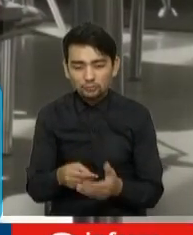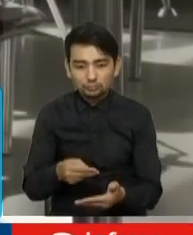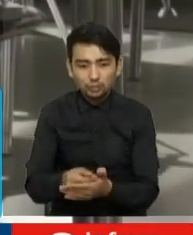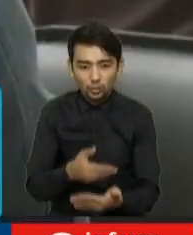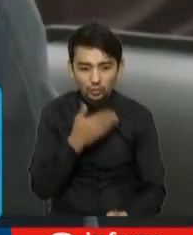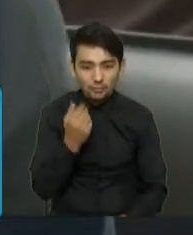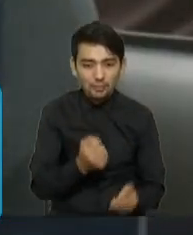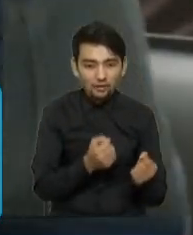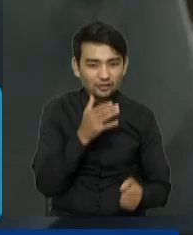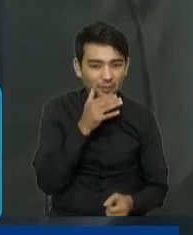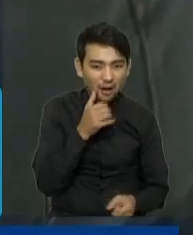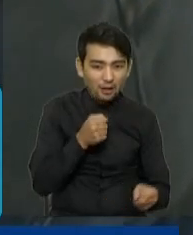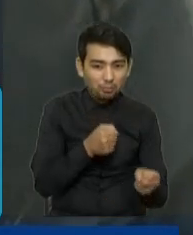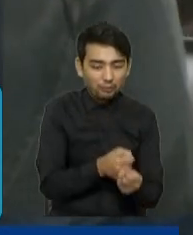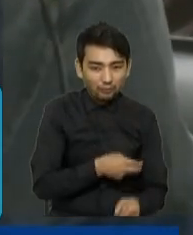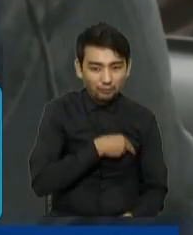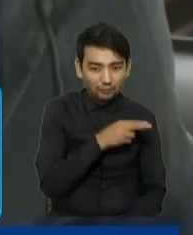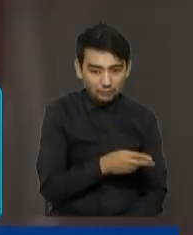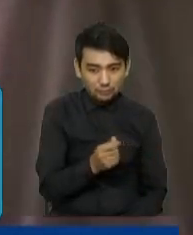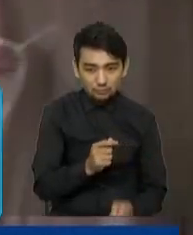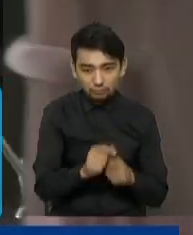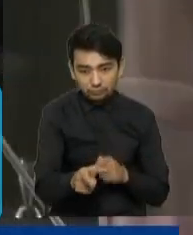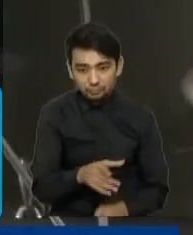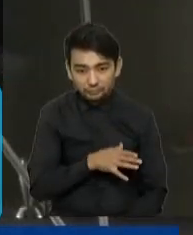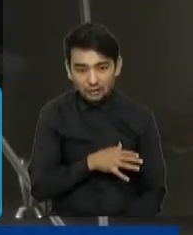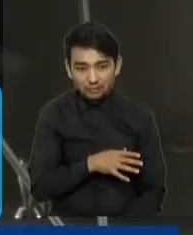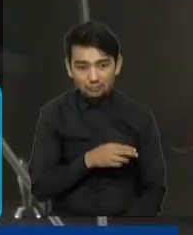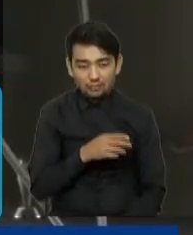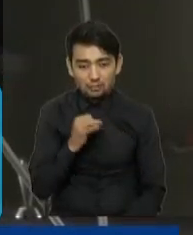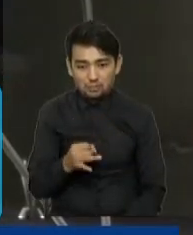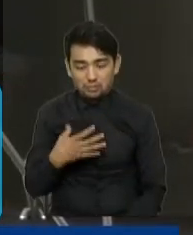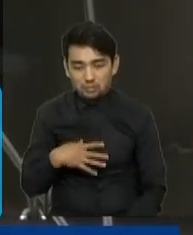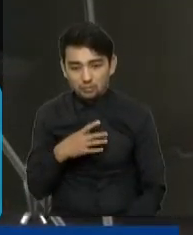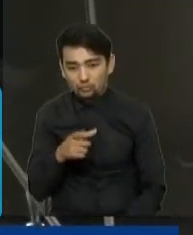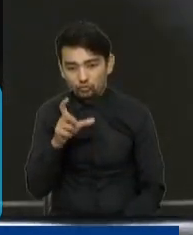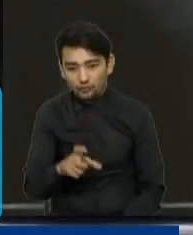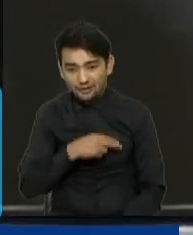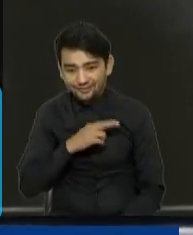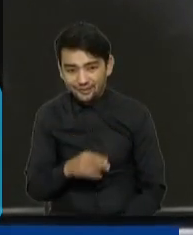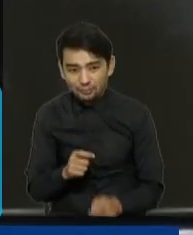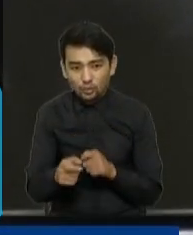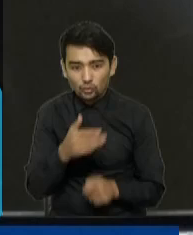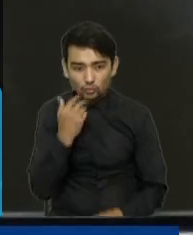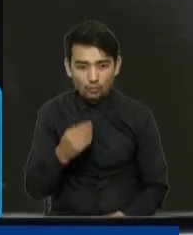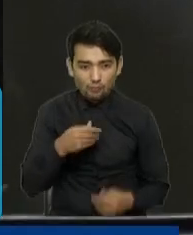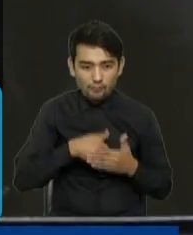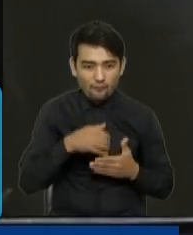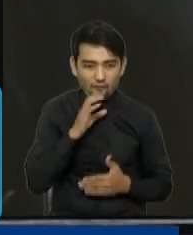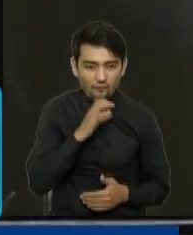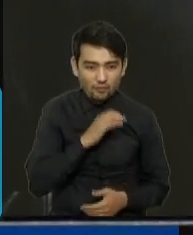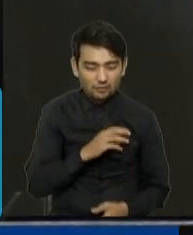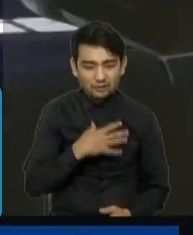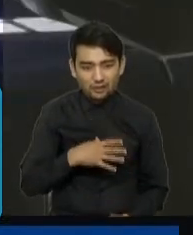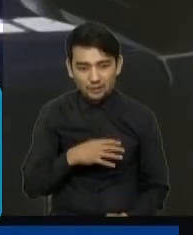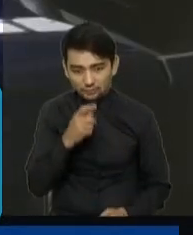мысықты көлік қақса ақша аударады. Сондықтан депутат халықтың қаржылық қауіпсіздігін емес, қалтаның қамын ойлаған алпауыттардың жұмысын